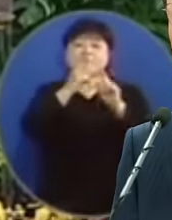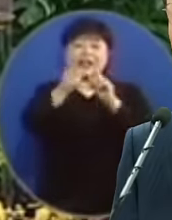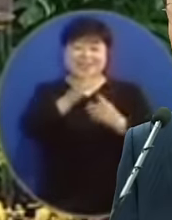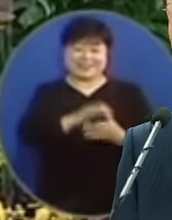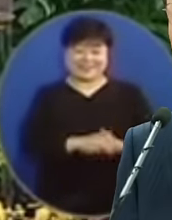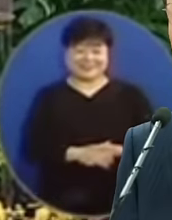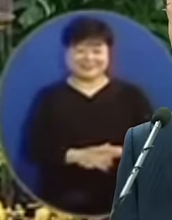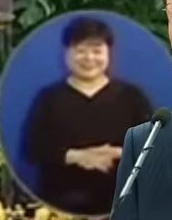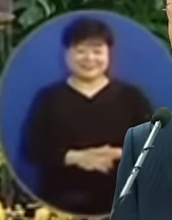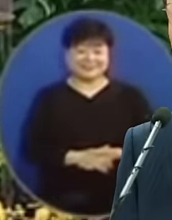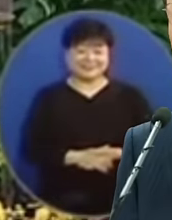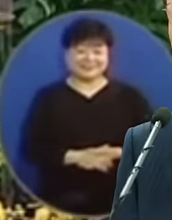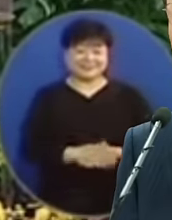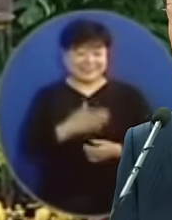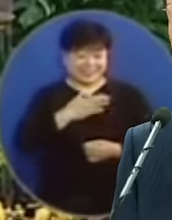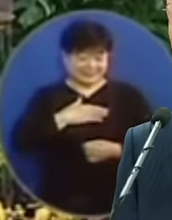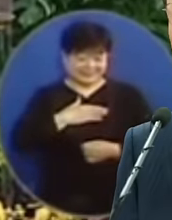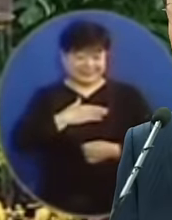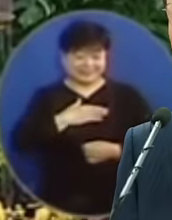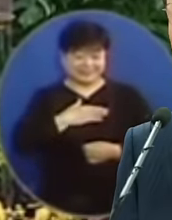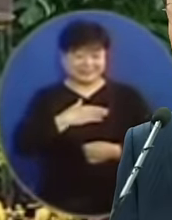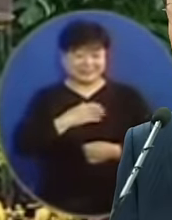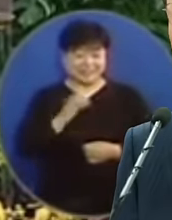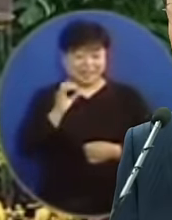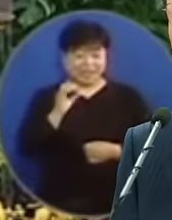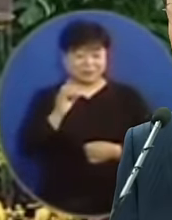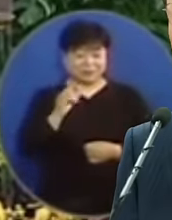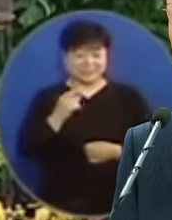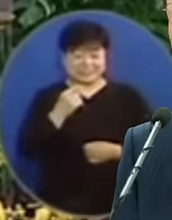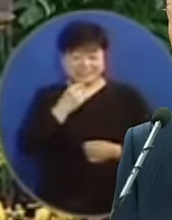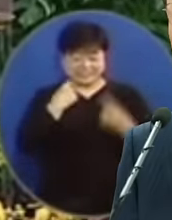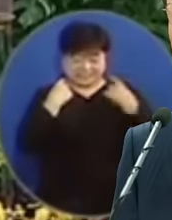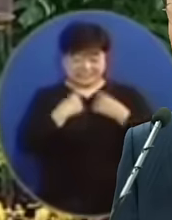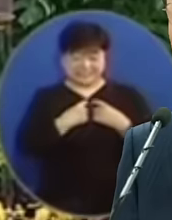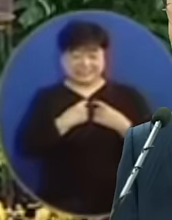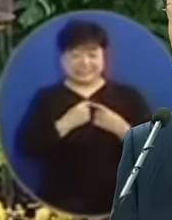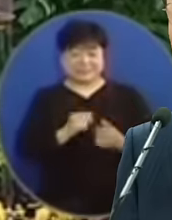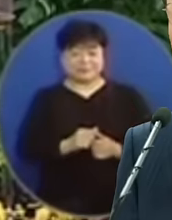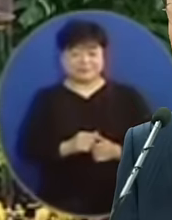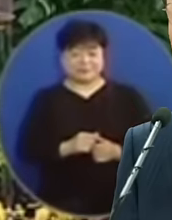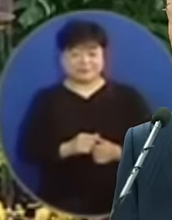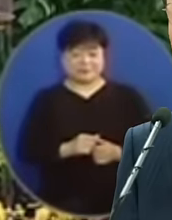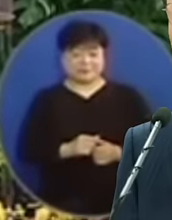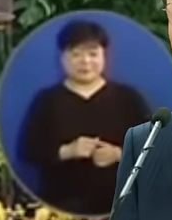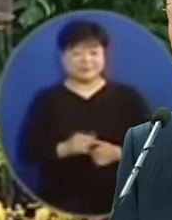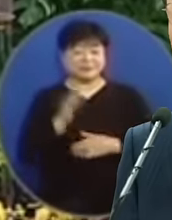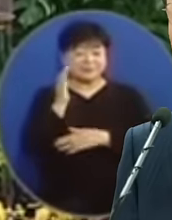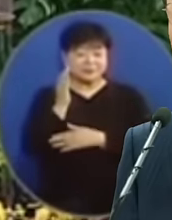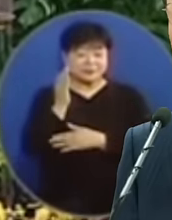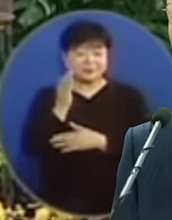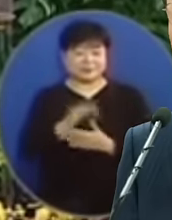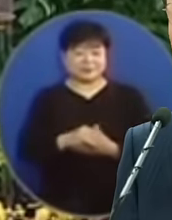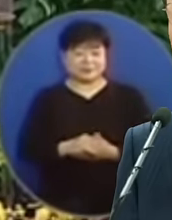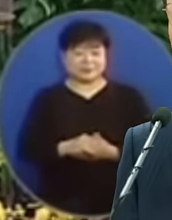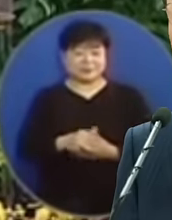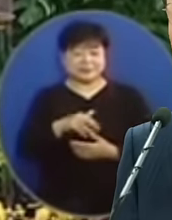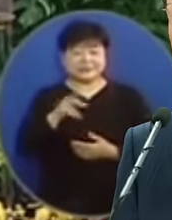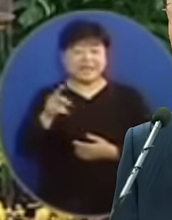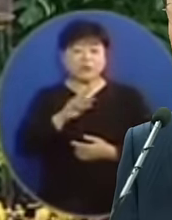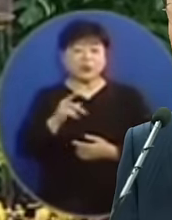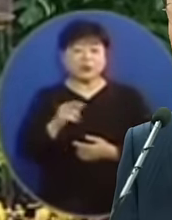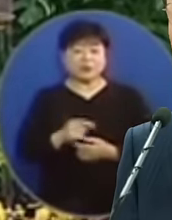것입니다. 나는 가톨릭 신부로서 설교하는 것을 재미있게 듣는 신부가 계십니다. 차동혁